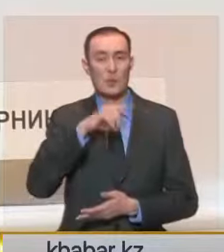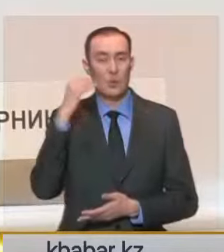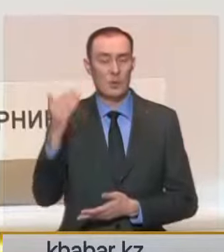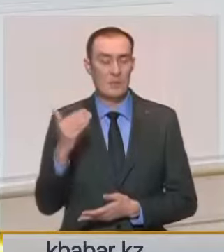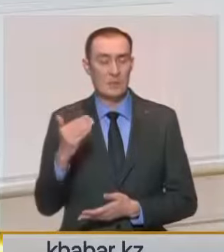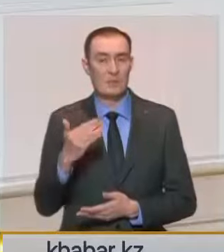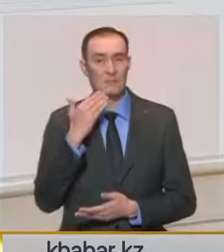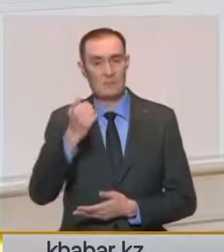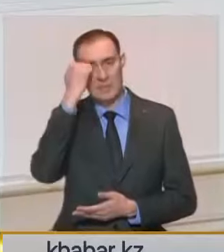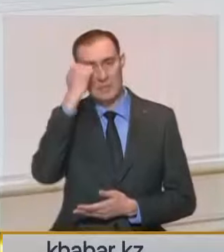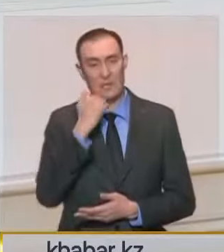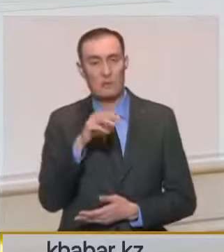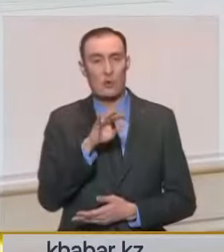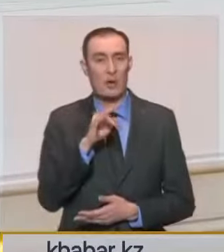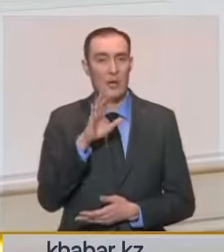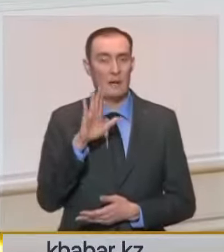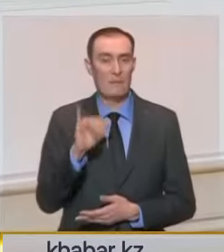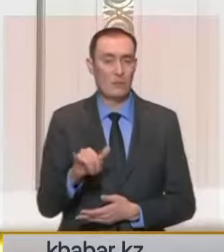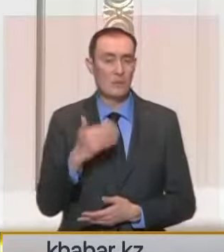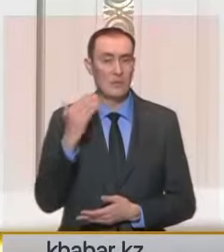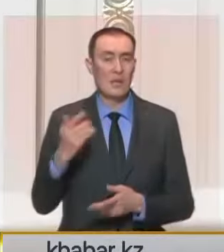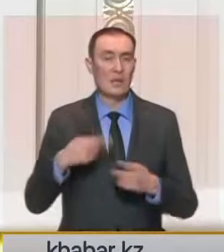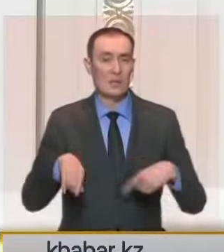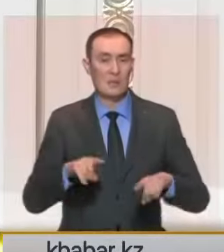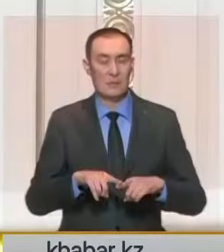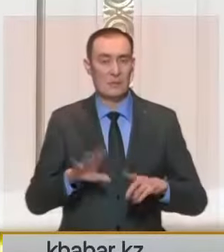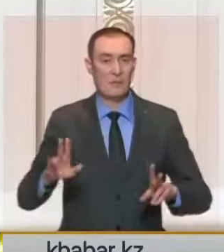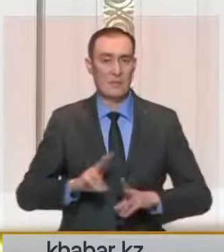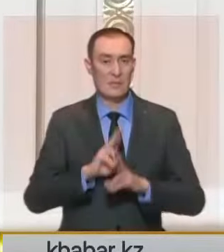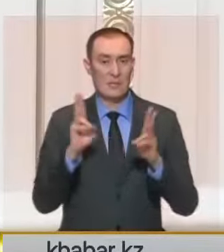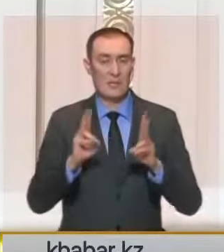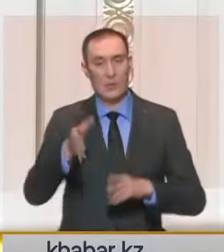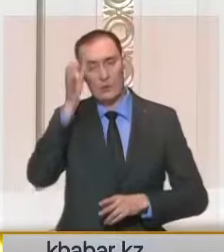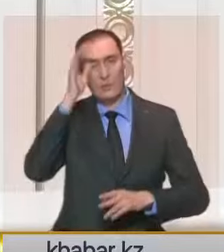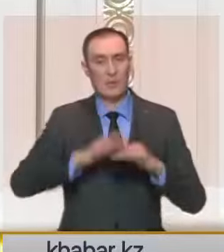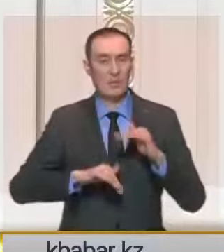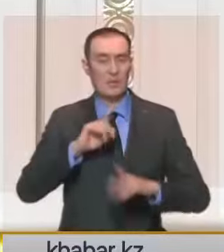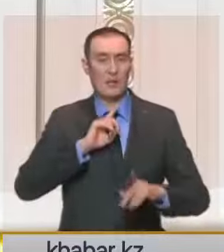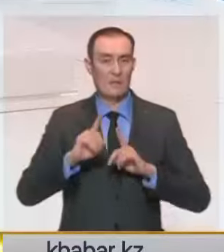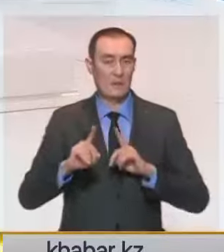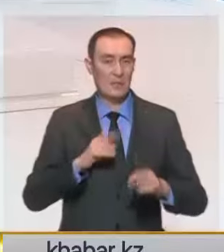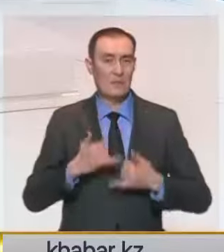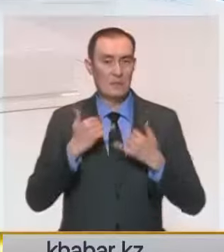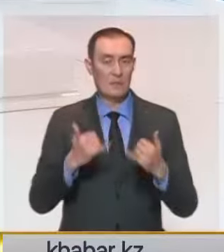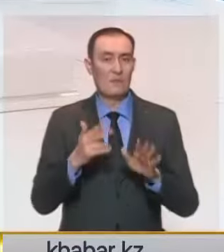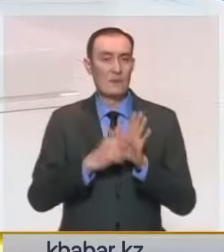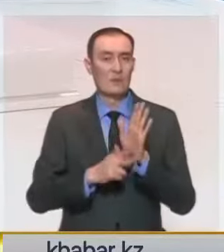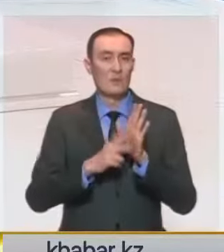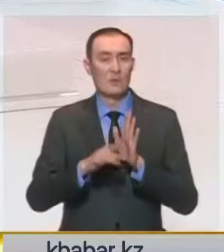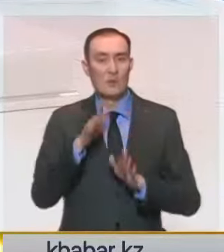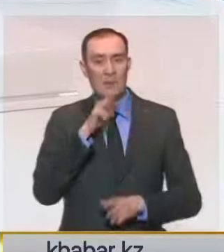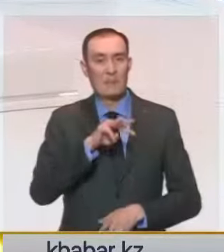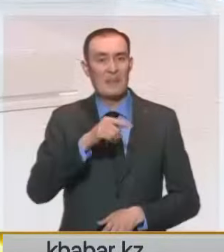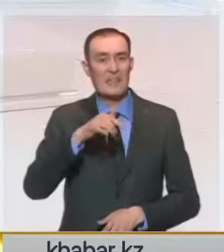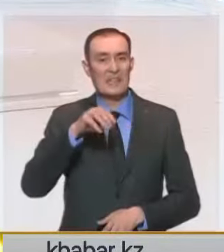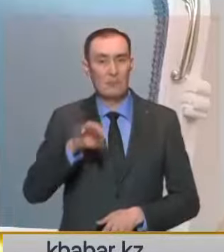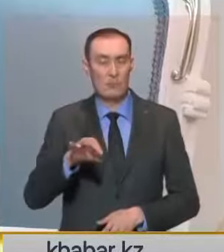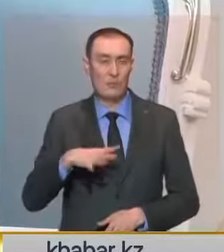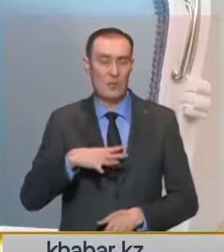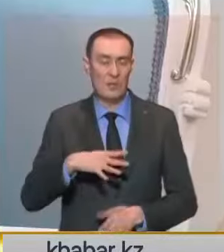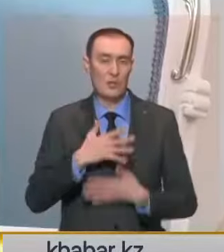выразил признательность Касым-Жомарту Токаеву за организацию в Астане научно-практической конференции, посвященной 80-летию МГИМО, которая